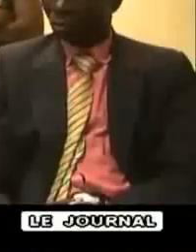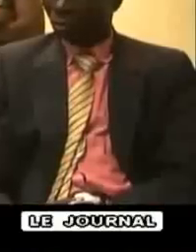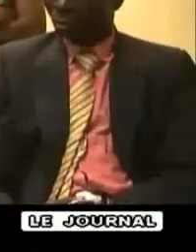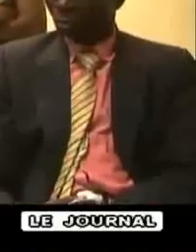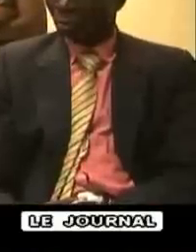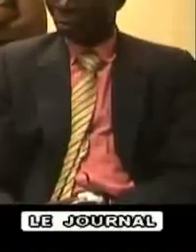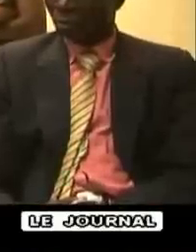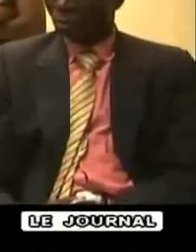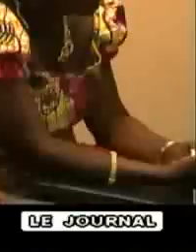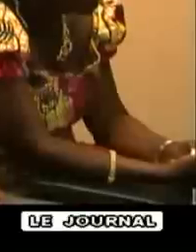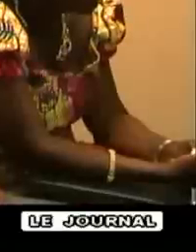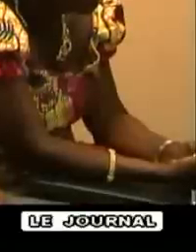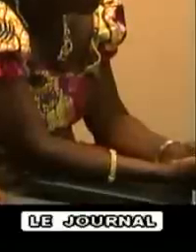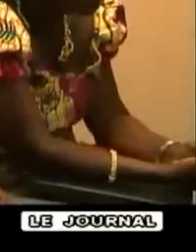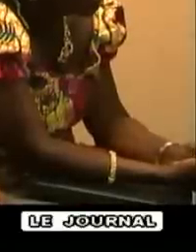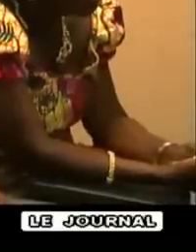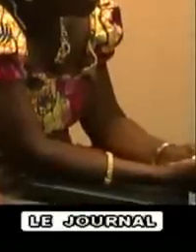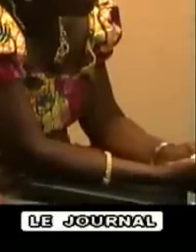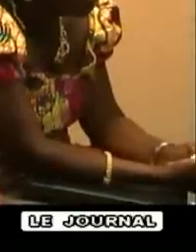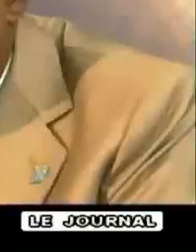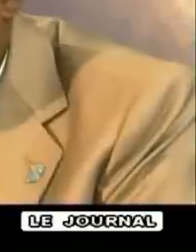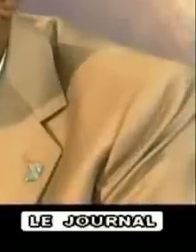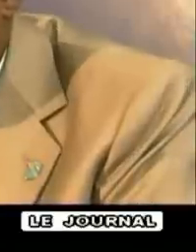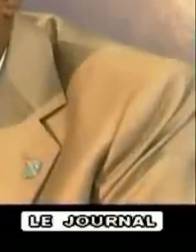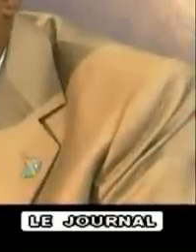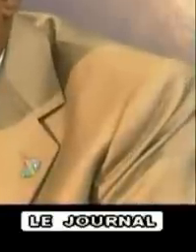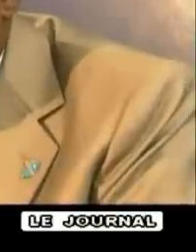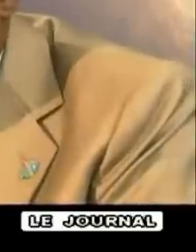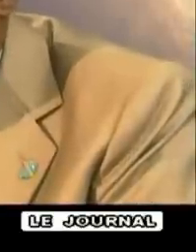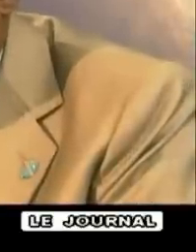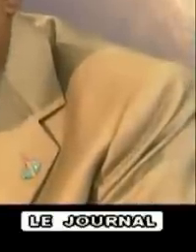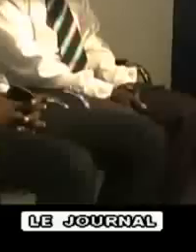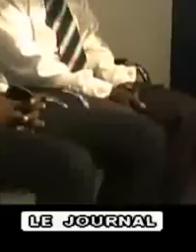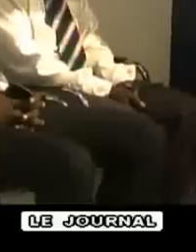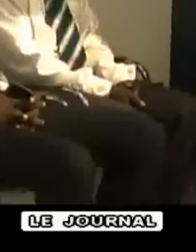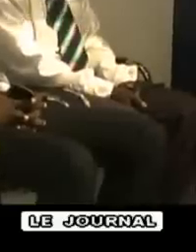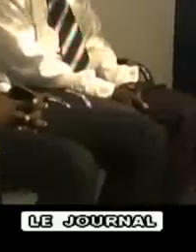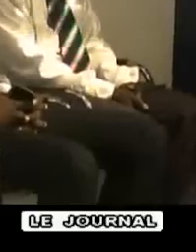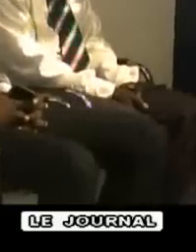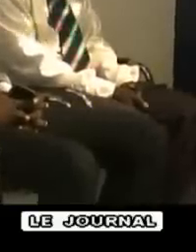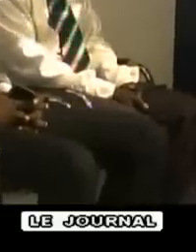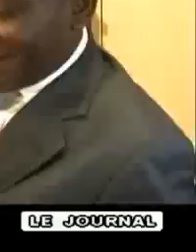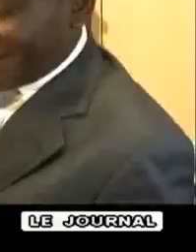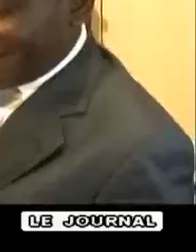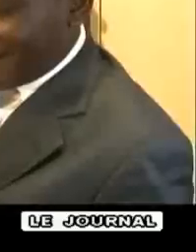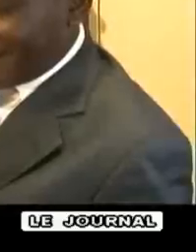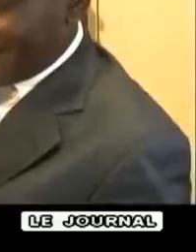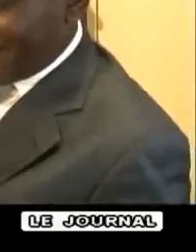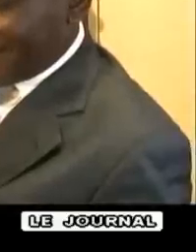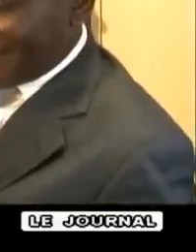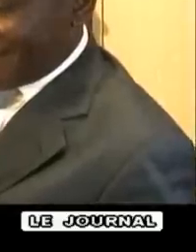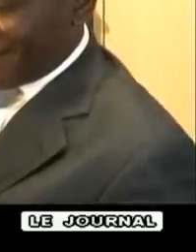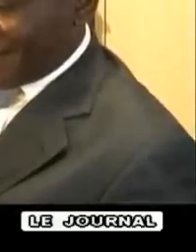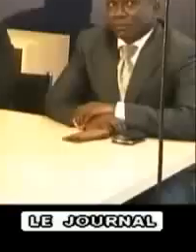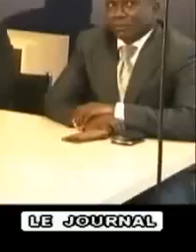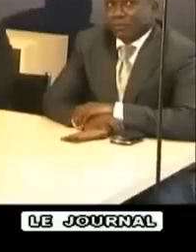de développement. La cérémonie de clôture a été présidée par le ministre de Médias, Lambert Mende-Omalanga, en présence du président du conseil d'administration,